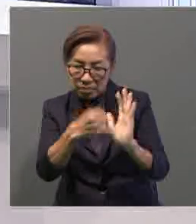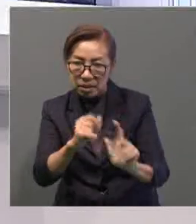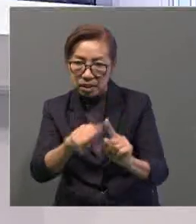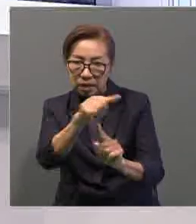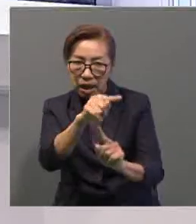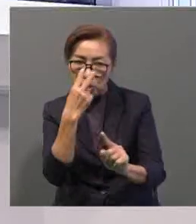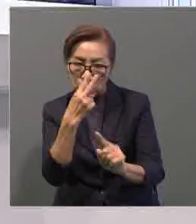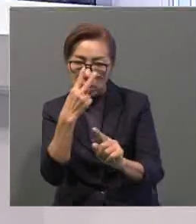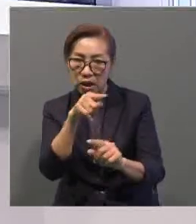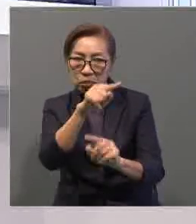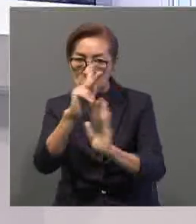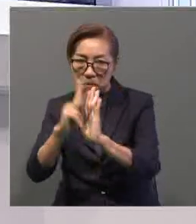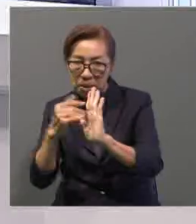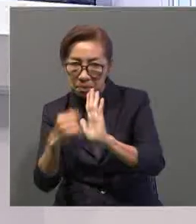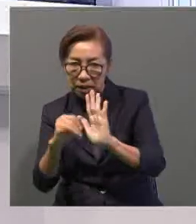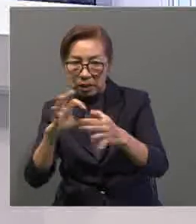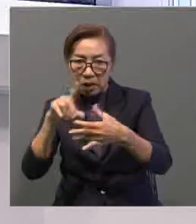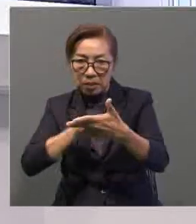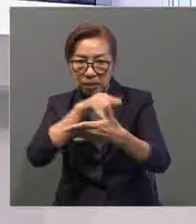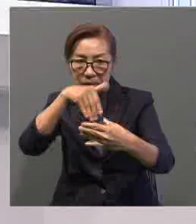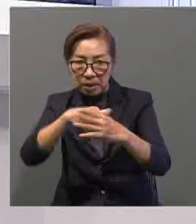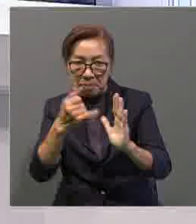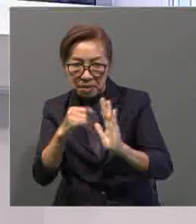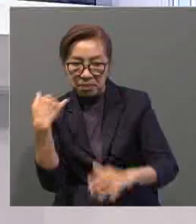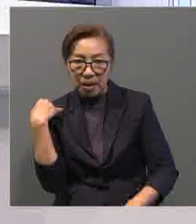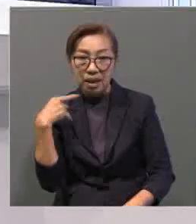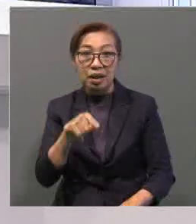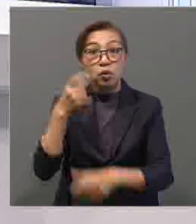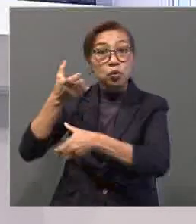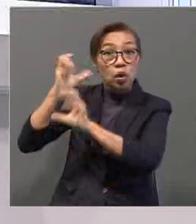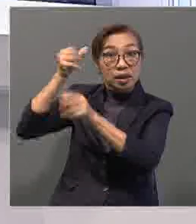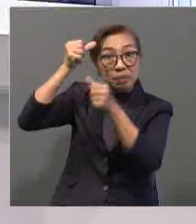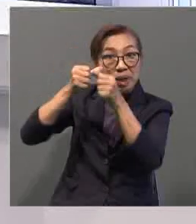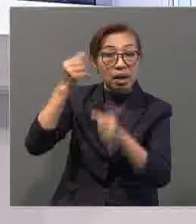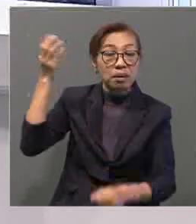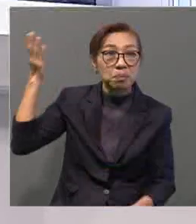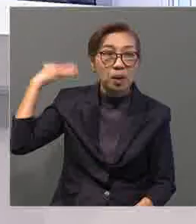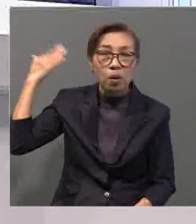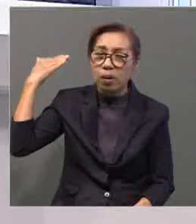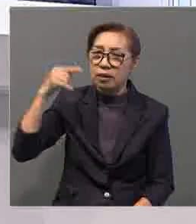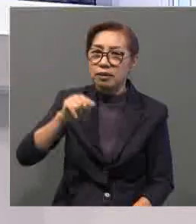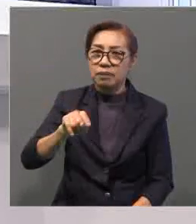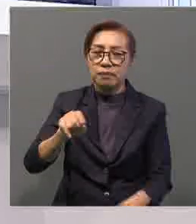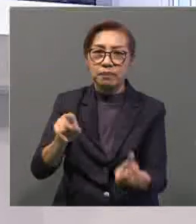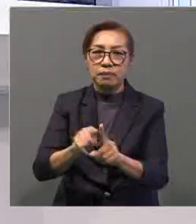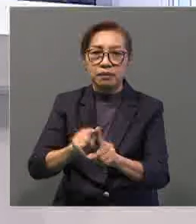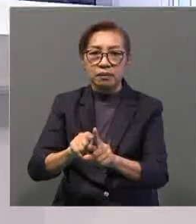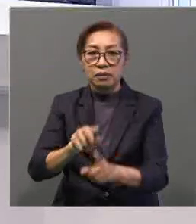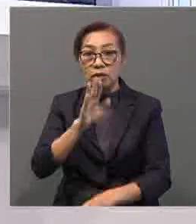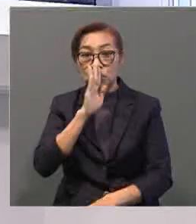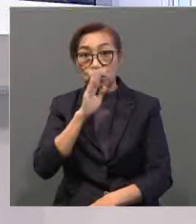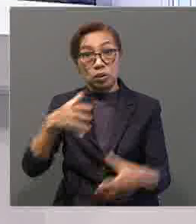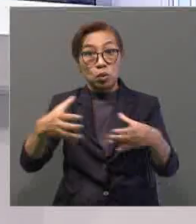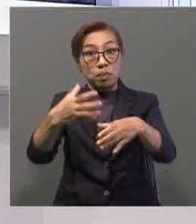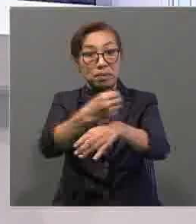ว่าเอ๊ะมีอะไรที่ผิดกฎหมายเลือกตั้งหรือไม่ตอนนั้นถ้าย้อนกลับไปคุณผู้ชมจำได้ไหมคะว่าในช่วงระยะเวลาถ้าเกิดว่าจะไป